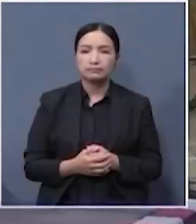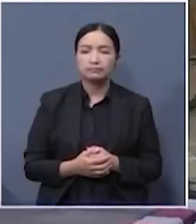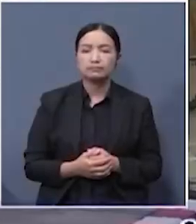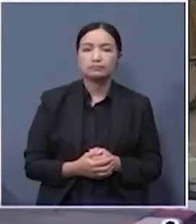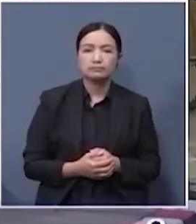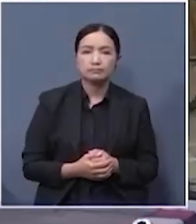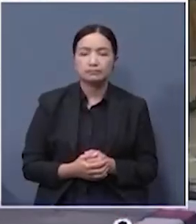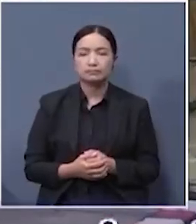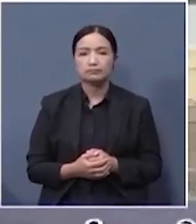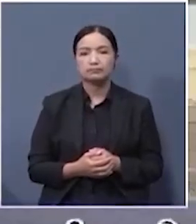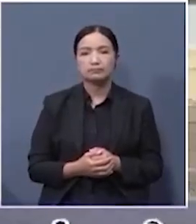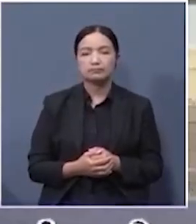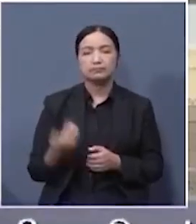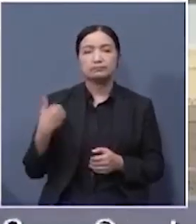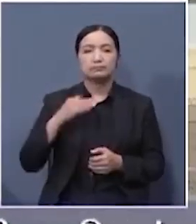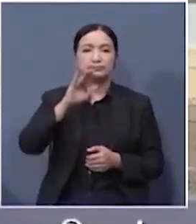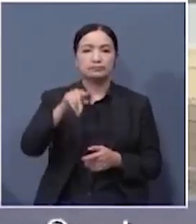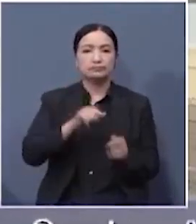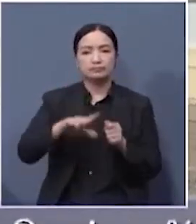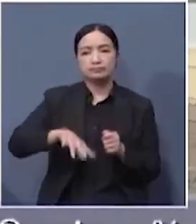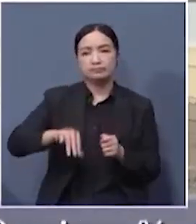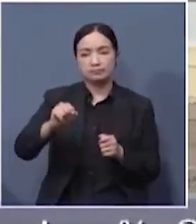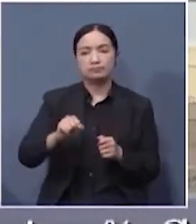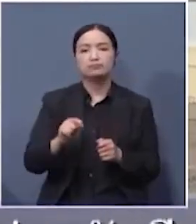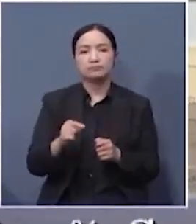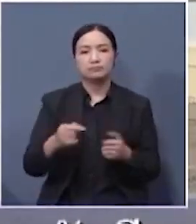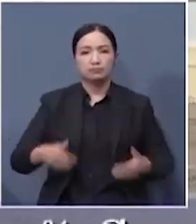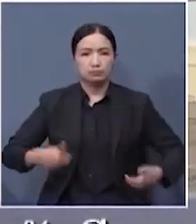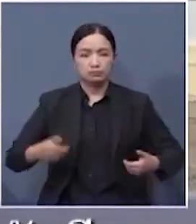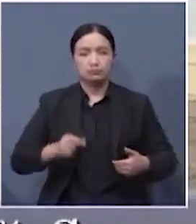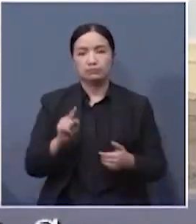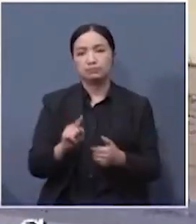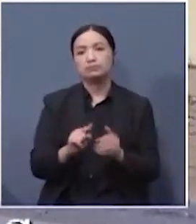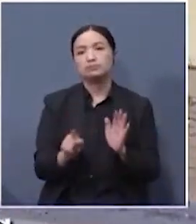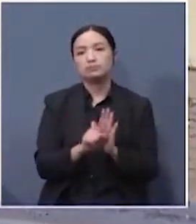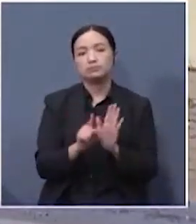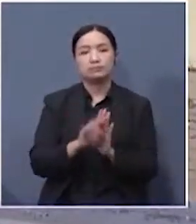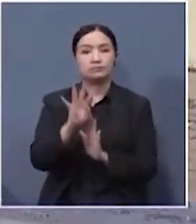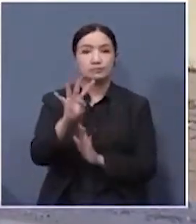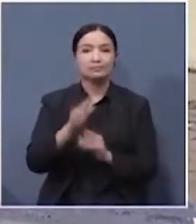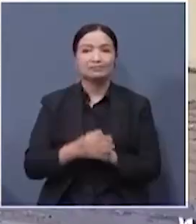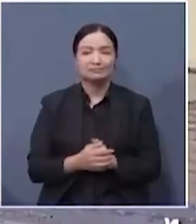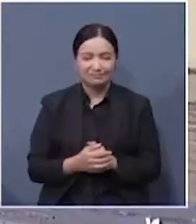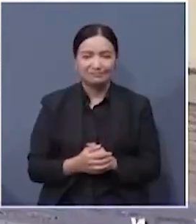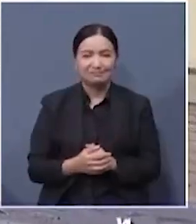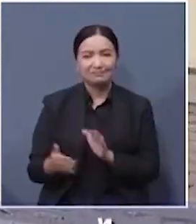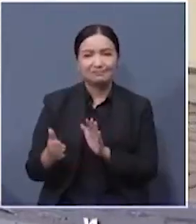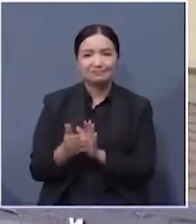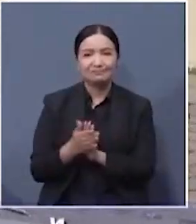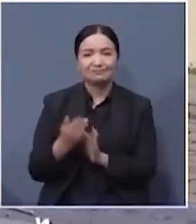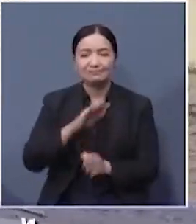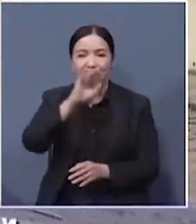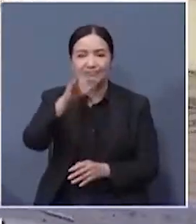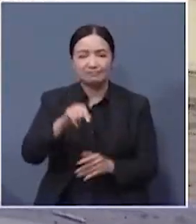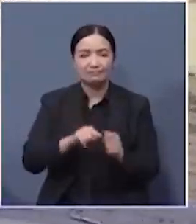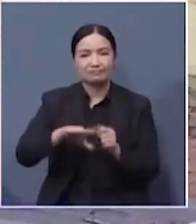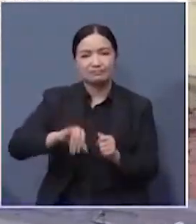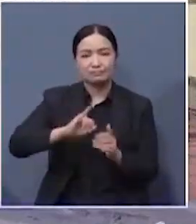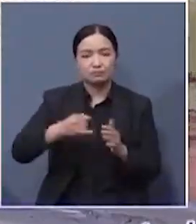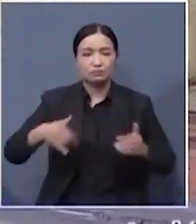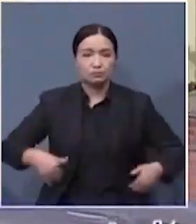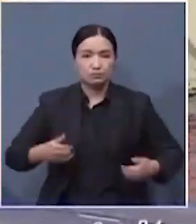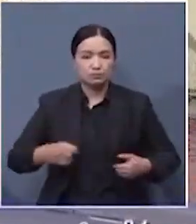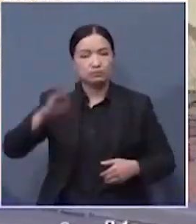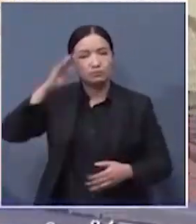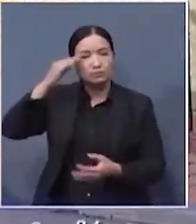สำหรับปฏิบัติการจับลิงเขตเทศบาลเมืองลพบุรีในเฟสที่4ซึ่งกรมอุทยานแห่งชาติสัตว์ป่าและพันธุ์พืชได้ร่วมกับเทศบาลเมืองลพบุรีและกำลังพ